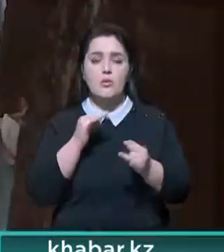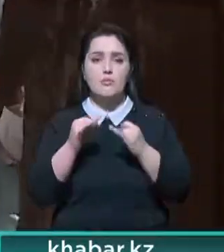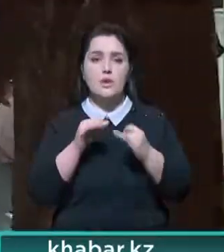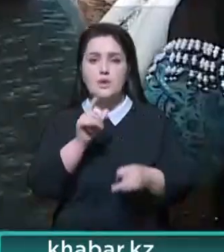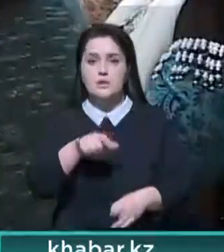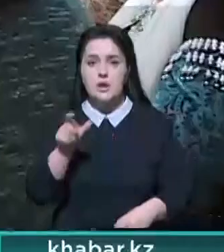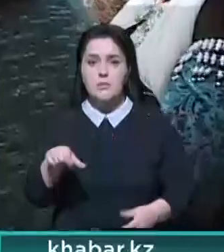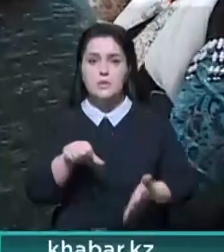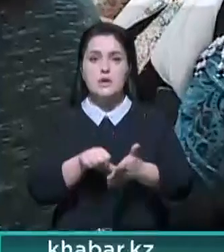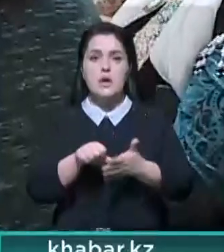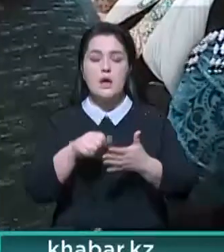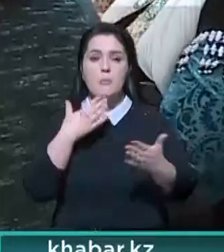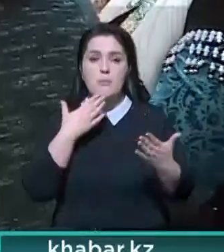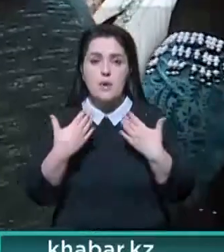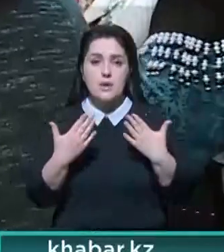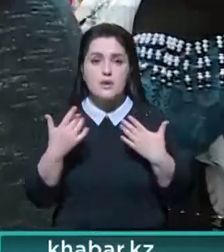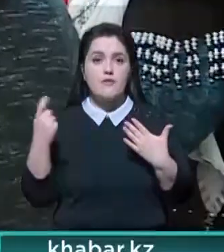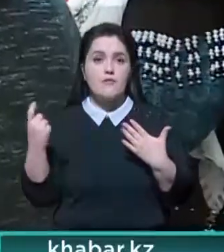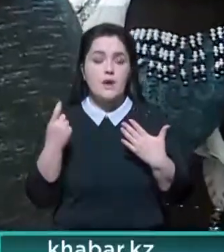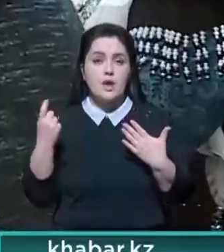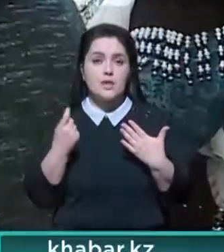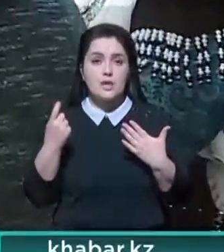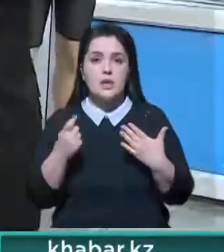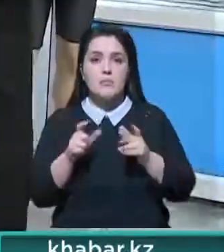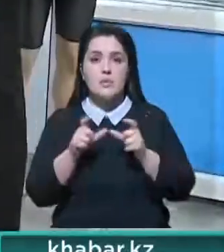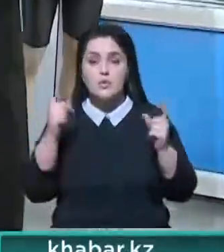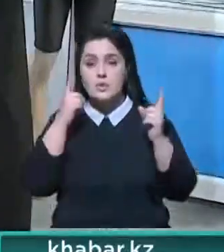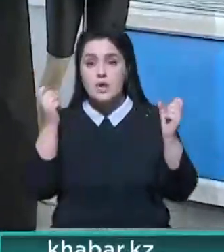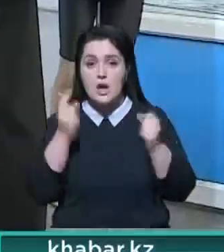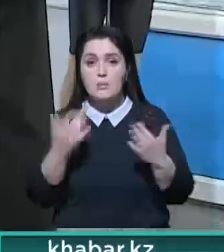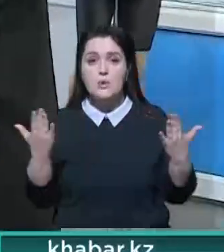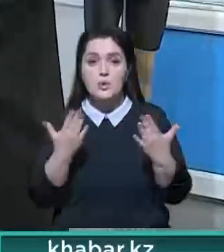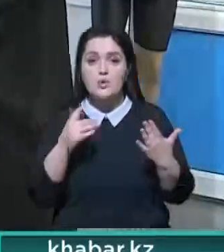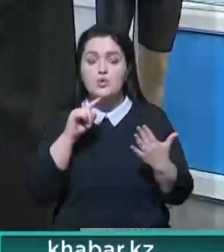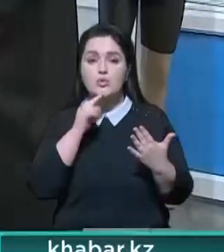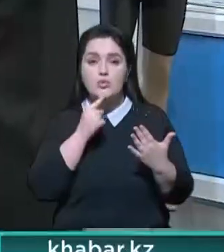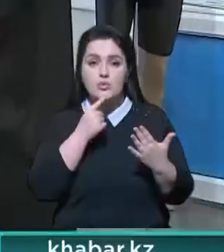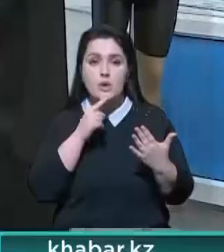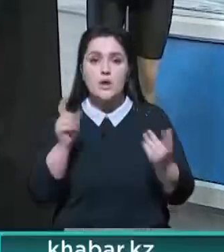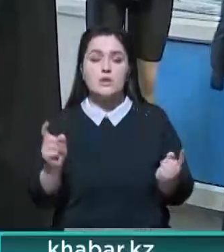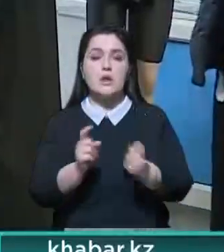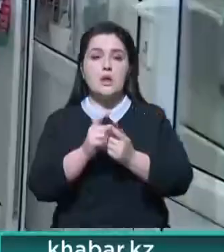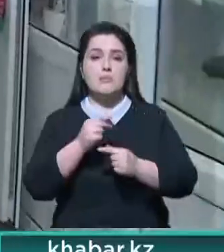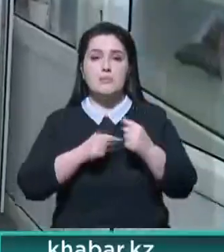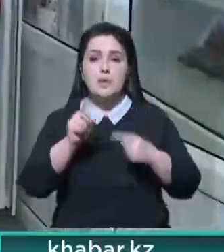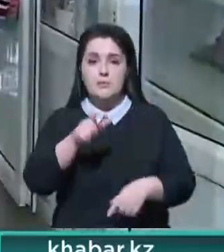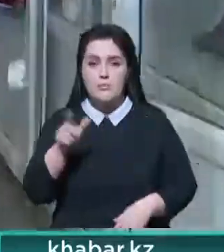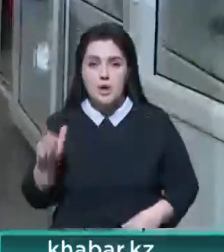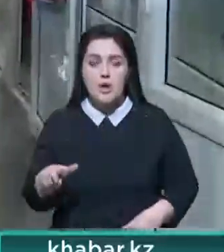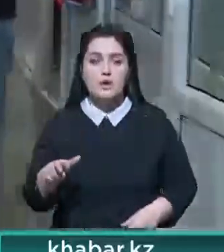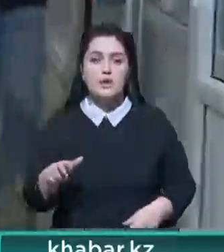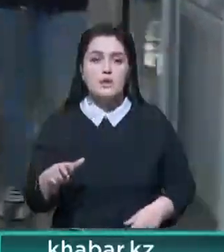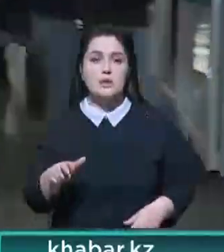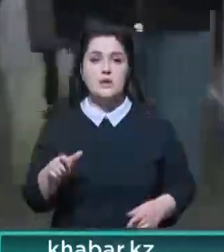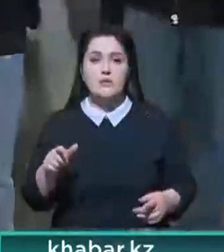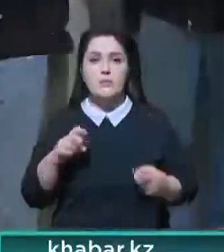с жителями. Представители партии общались с владельцами бутиков, узнали, с какими трудностями сталкиваются предприниматели. Они,